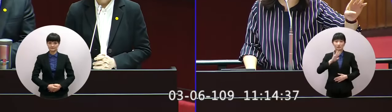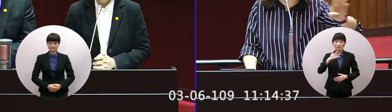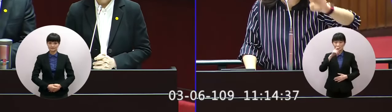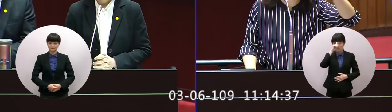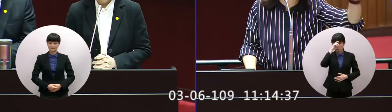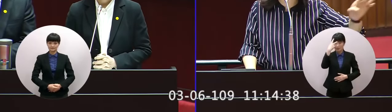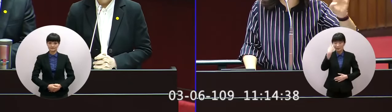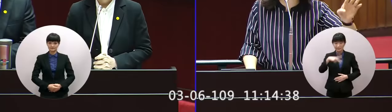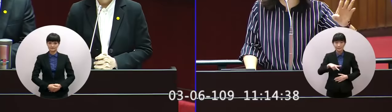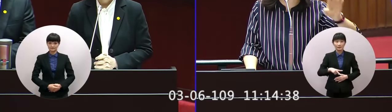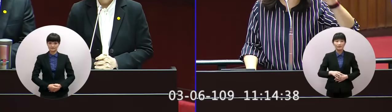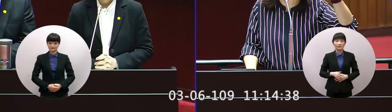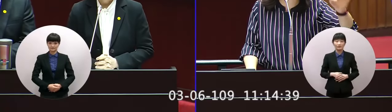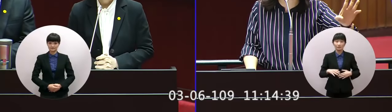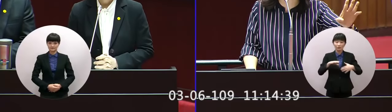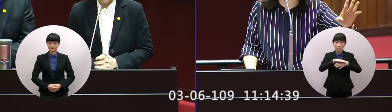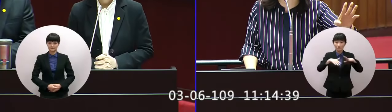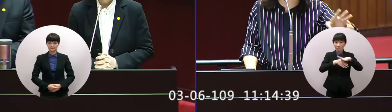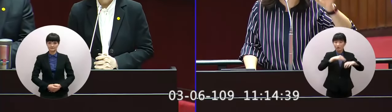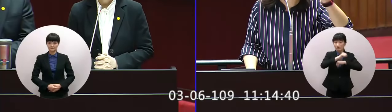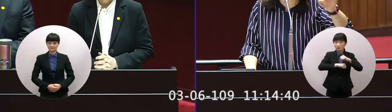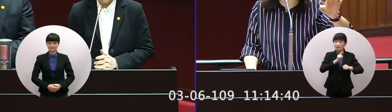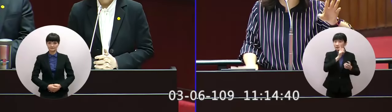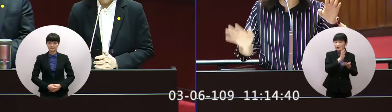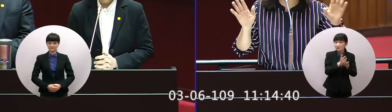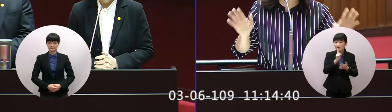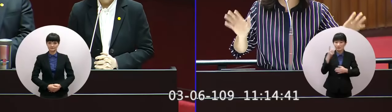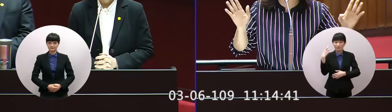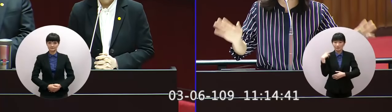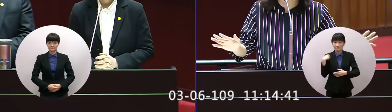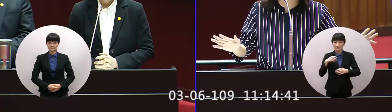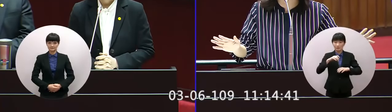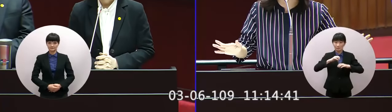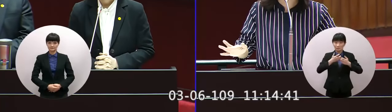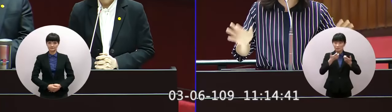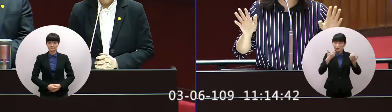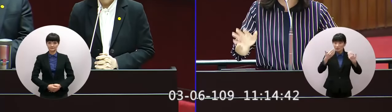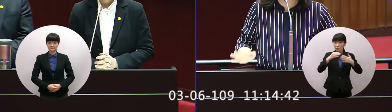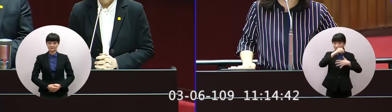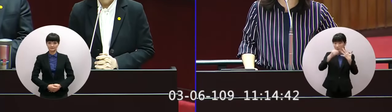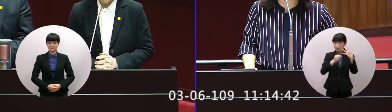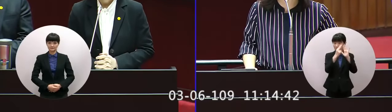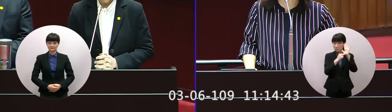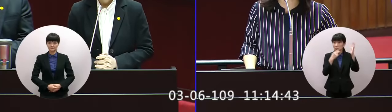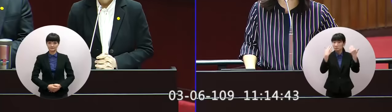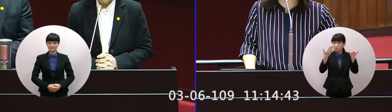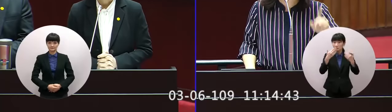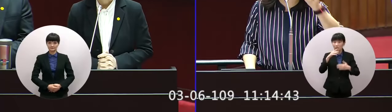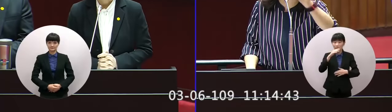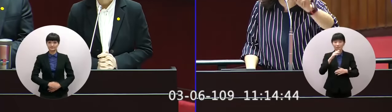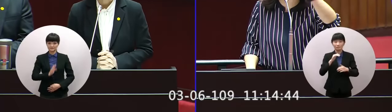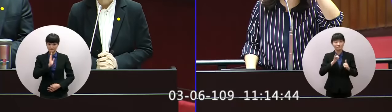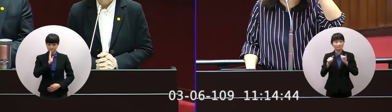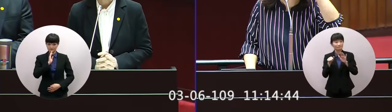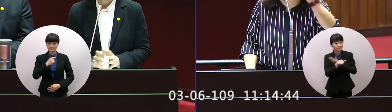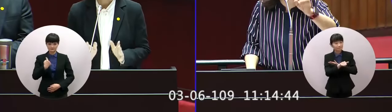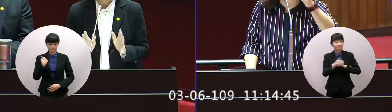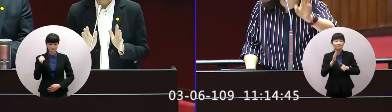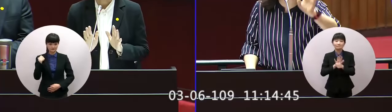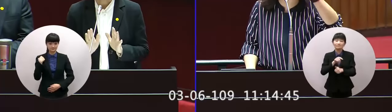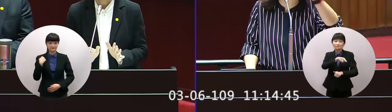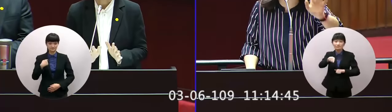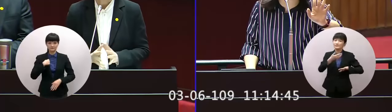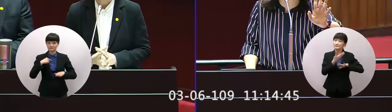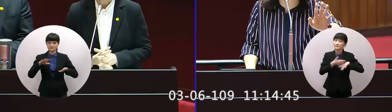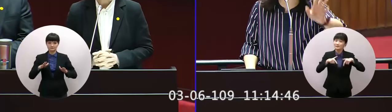再次的把一些标准让大家说清楚，还有可以进行文化活动，也让大家安心。 是，我们昨天第一时间有说明了。 可以